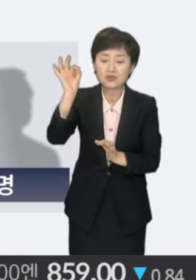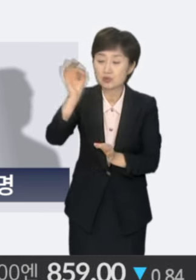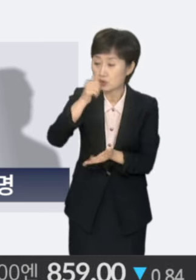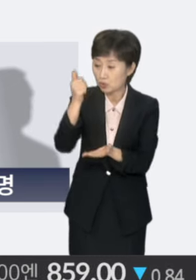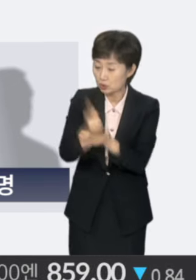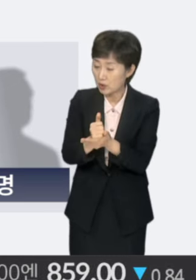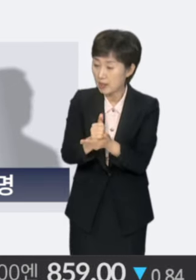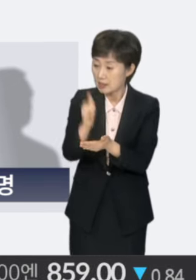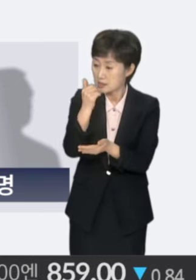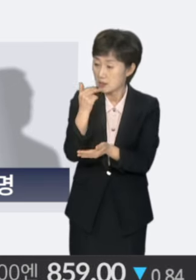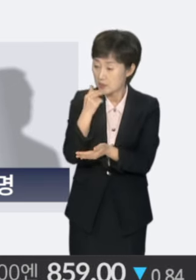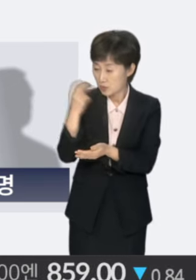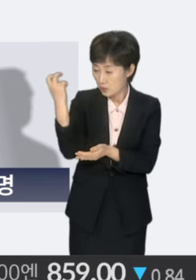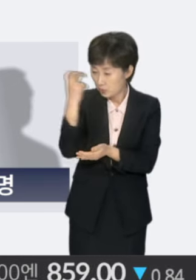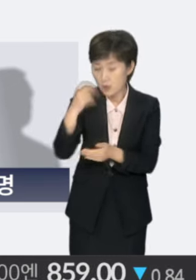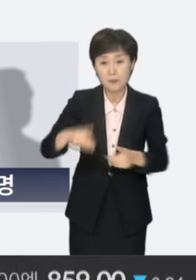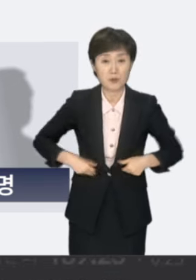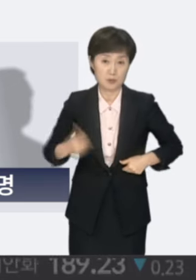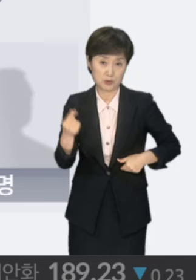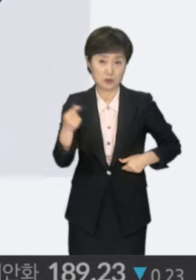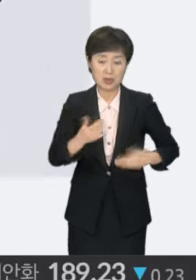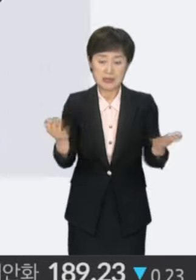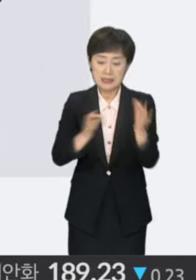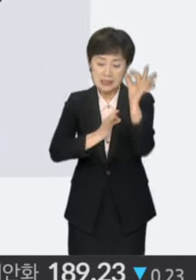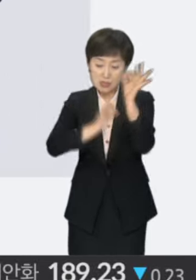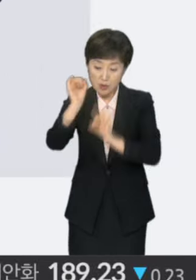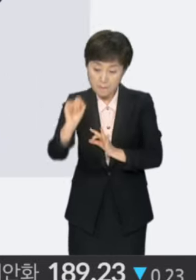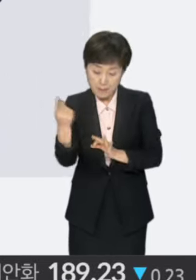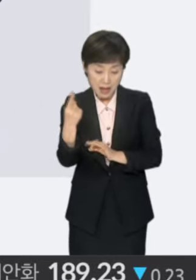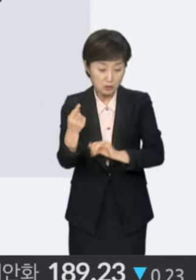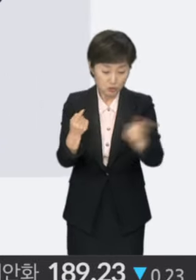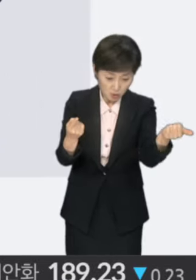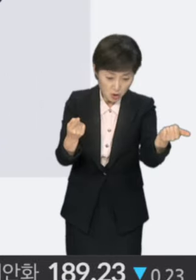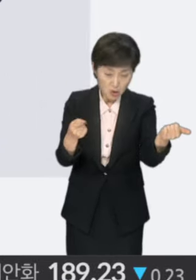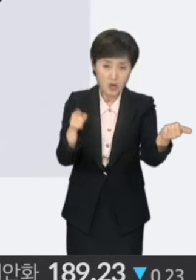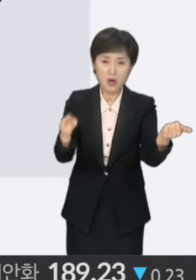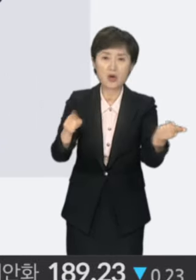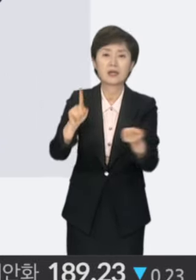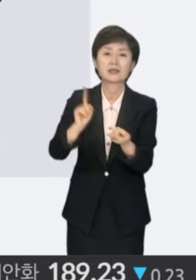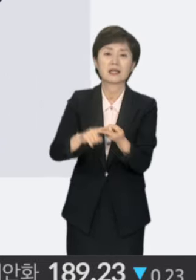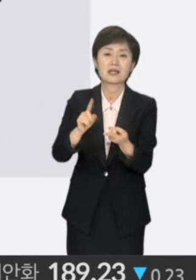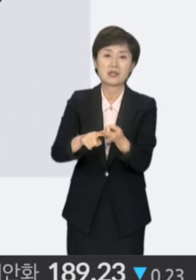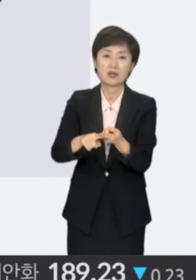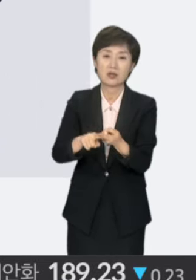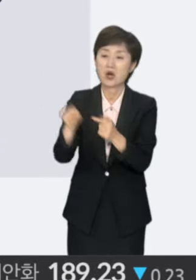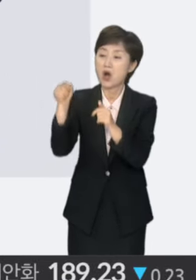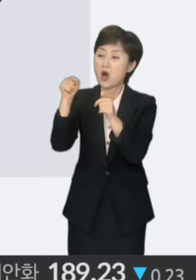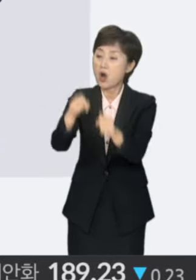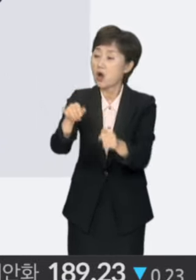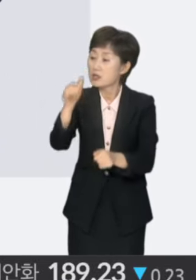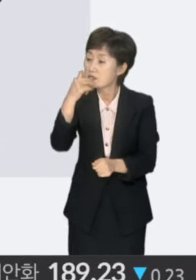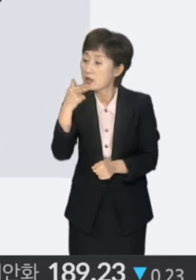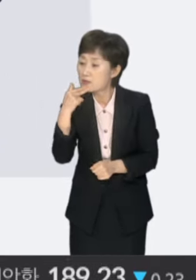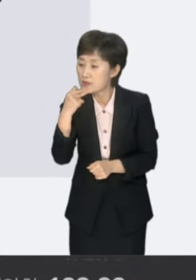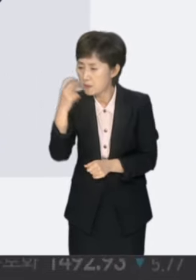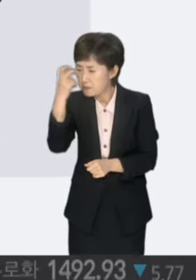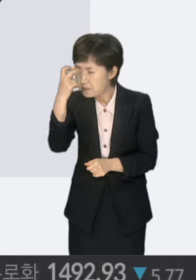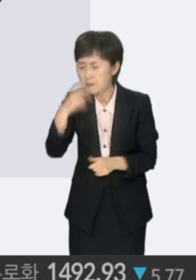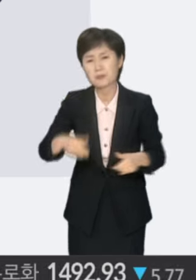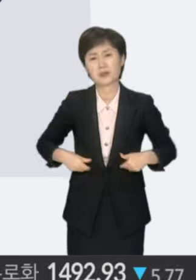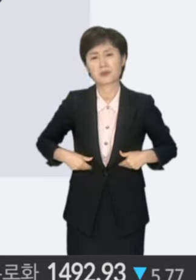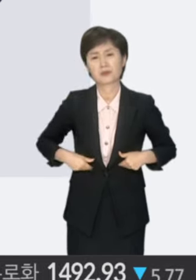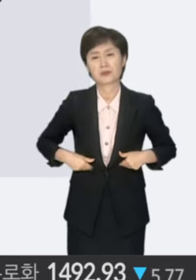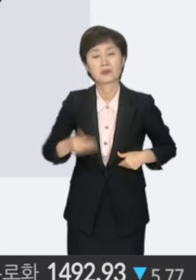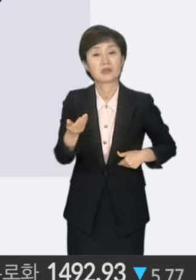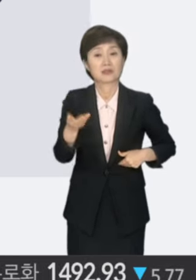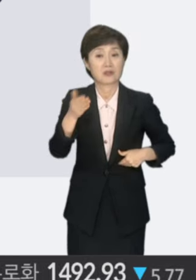있어서 업무상 과실치사죄죠. 치사죄에 있어서 과실의 존재 여부와 결과 그리고 상당 인과관계가 인정이 돼야 되는데요.